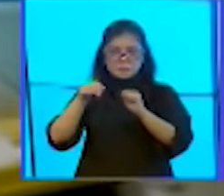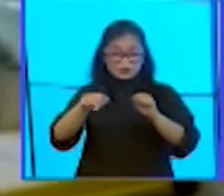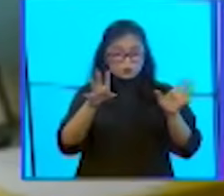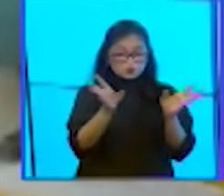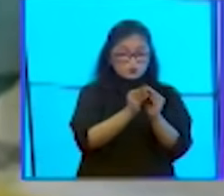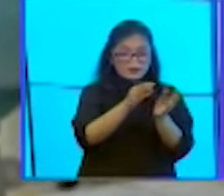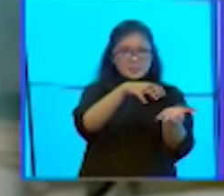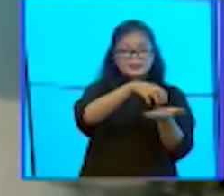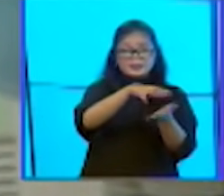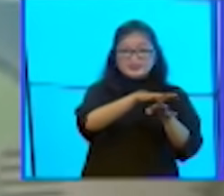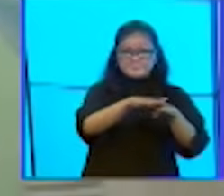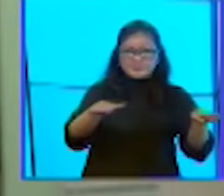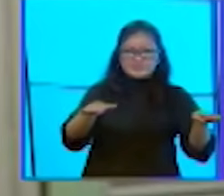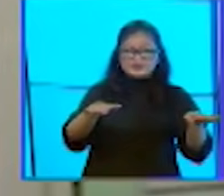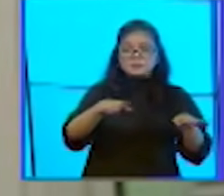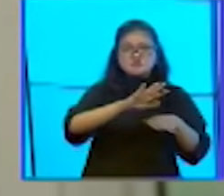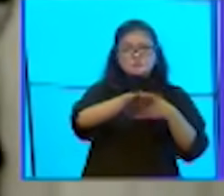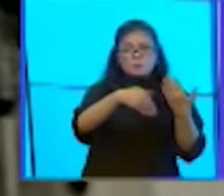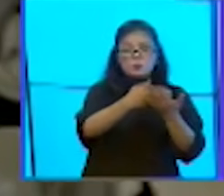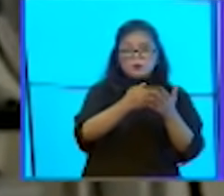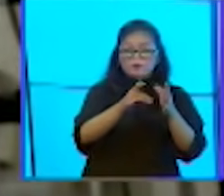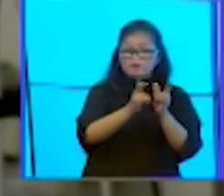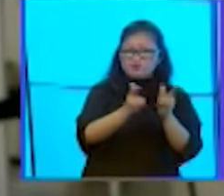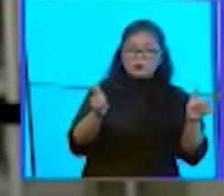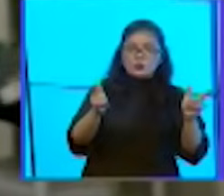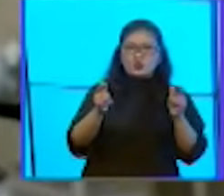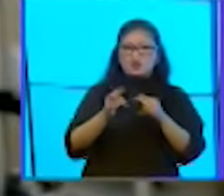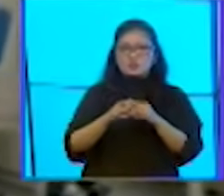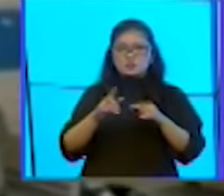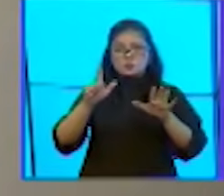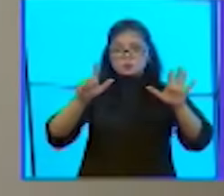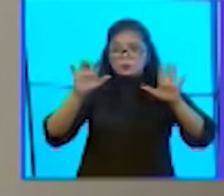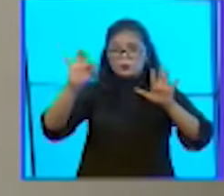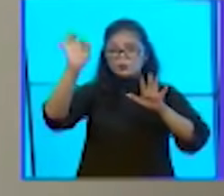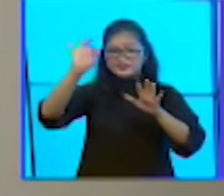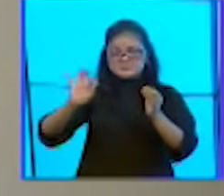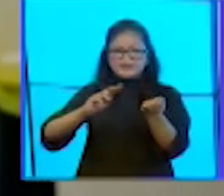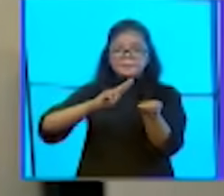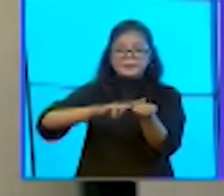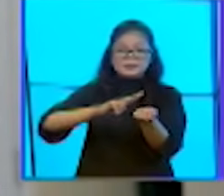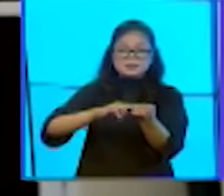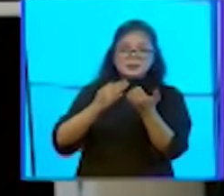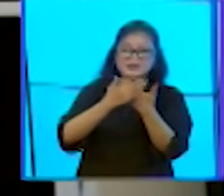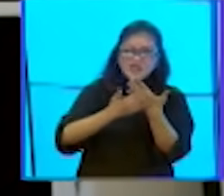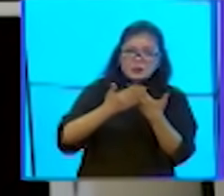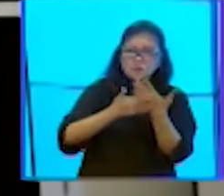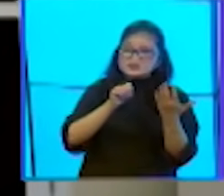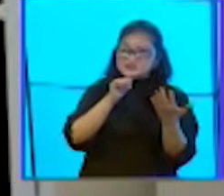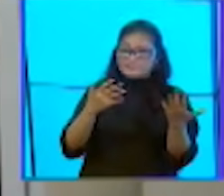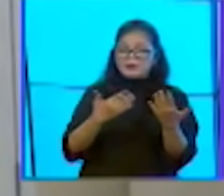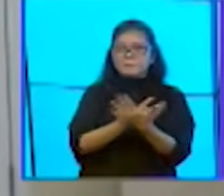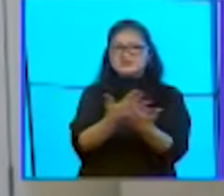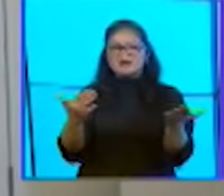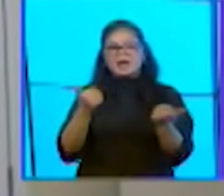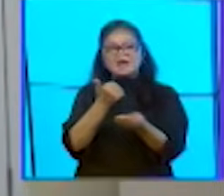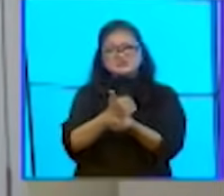tidur semuanya telah terisi penuh oleh pasien COVID-19. 70% pasien COVID-19 yang dirawat di rumah sakit ini adalah warga Sidoarjo, dan